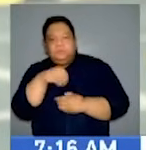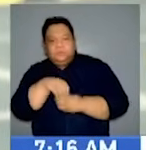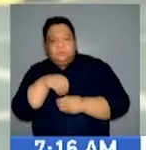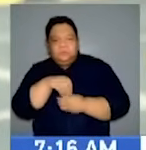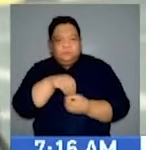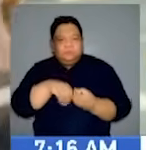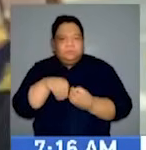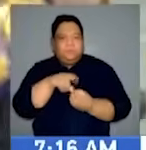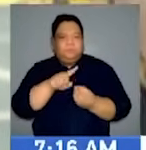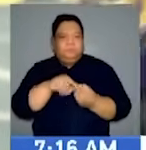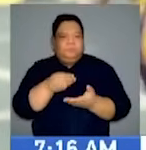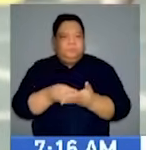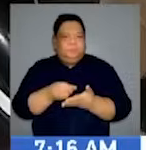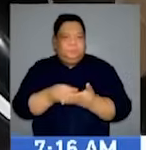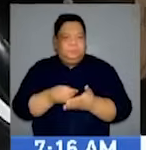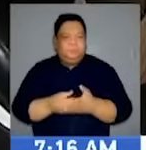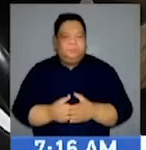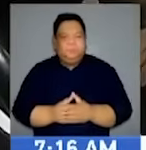literacy.